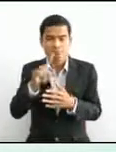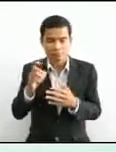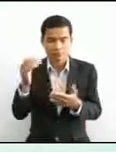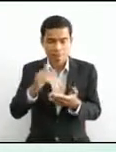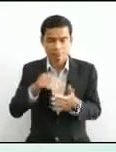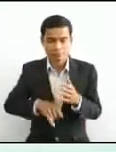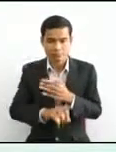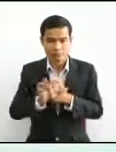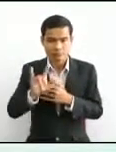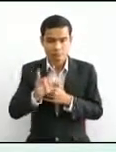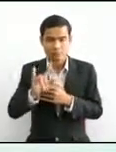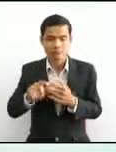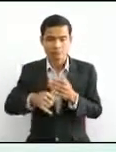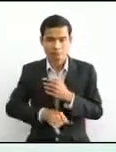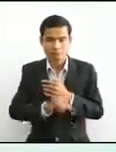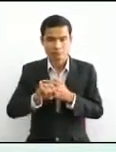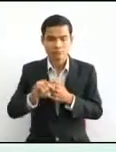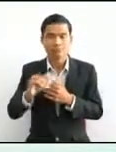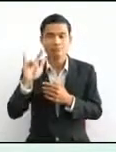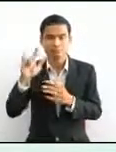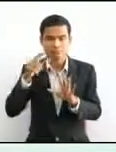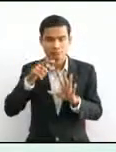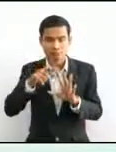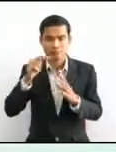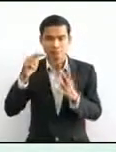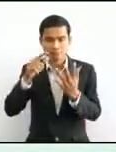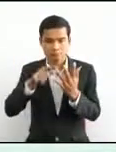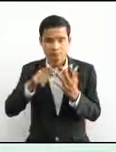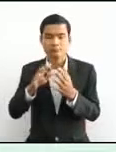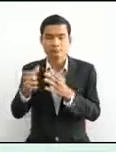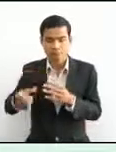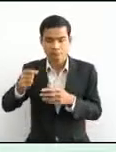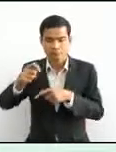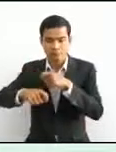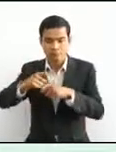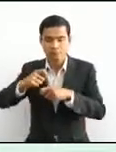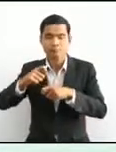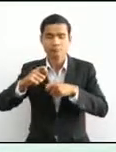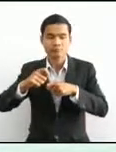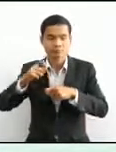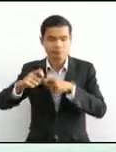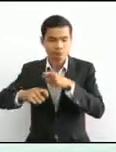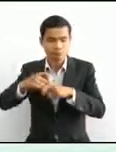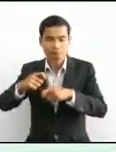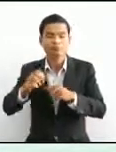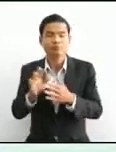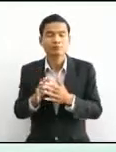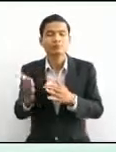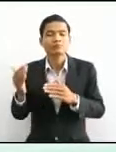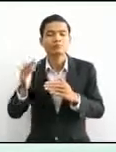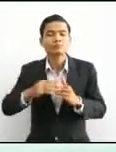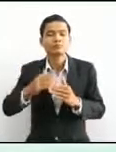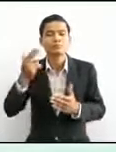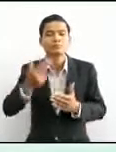cháu bóng giọt thong đốn chóng lờ ở vầy. Cần biết chóng lờ ấy mà nhá. Mời rục hiệp nhá. Cật đăng lên